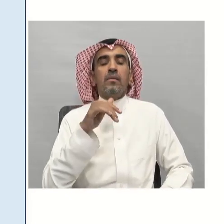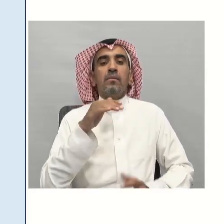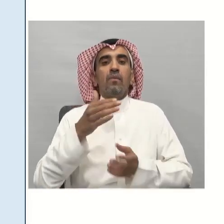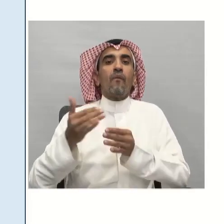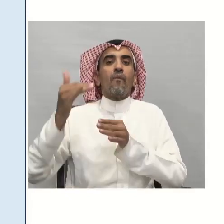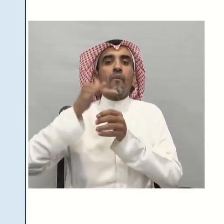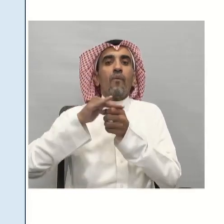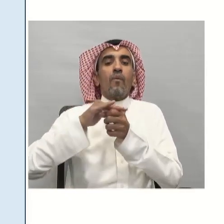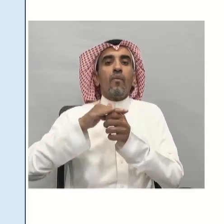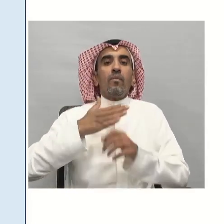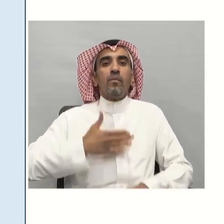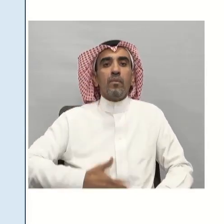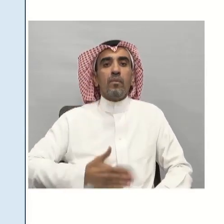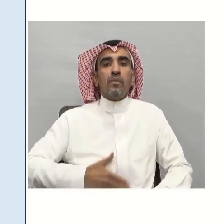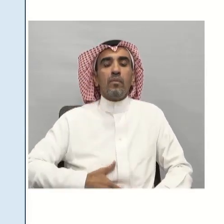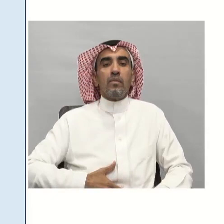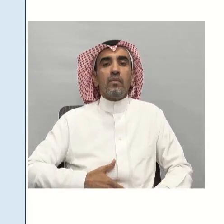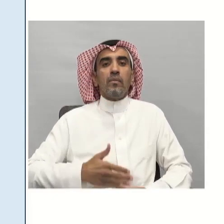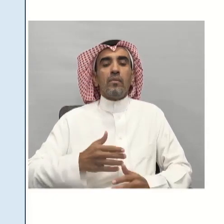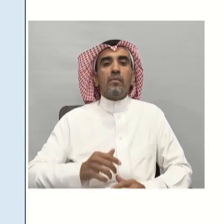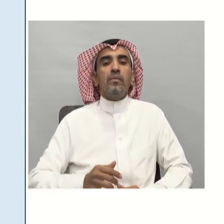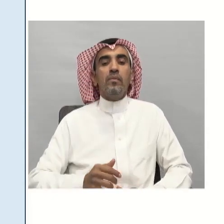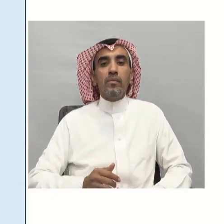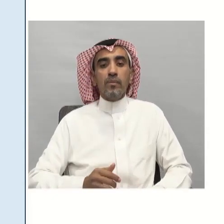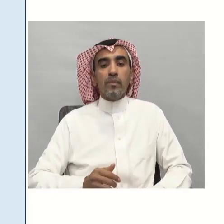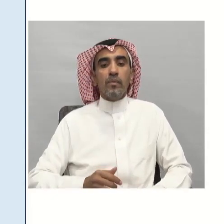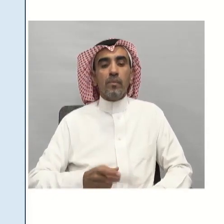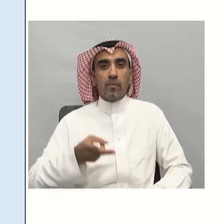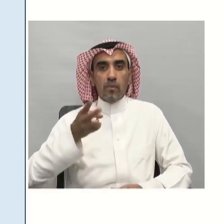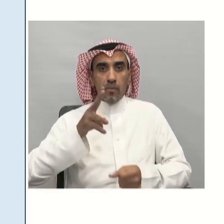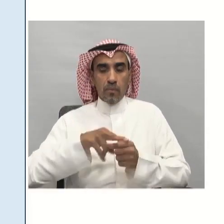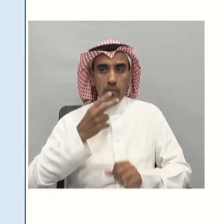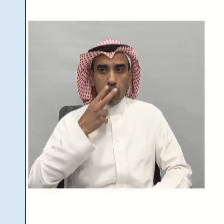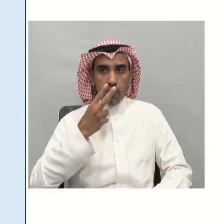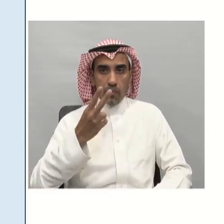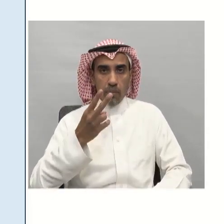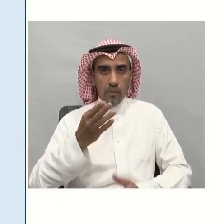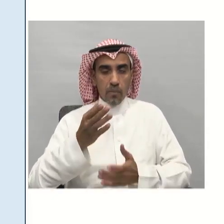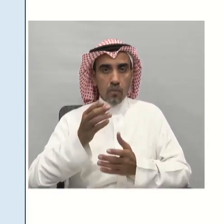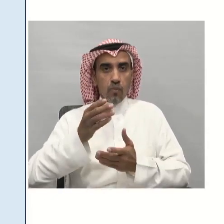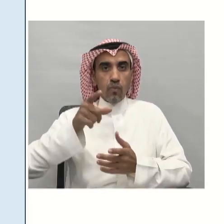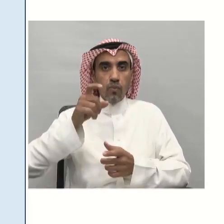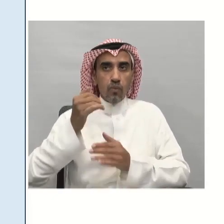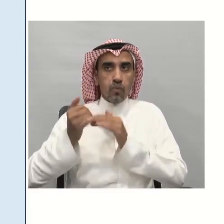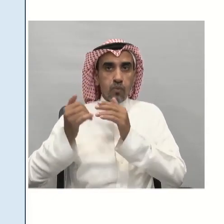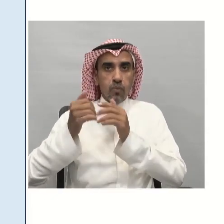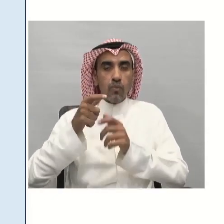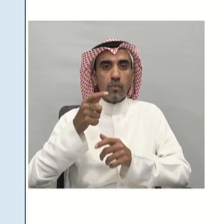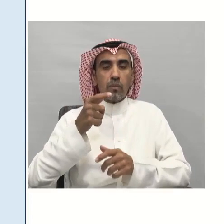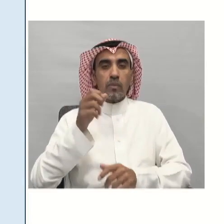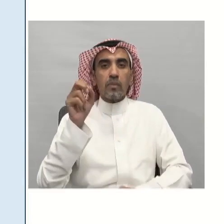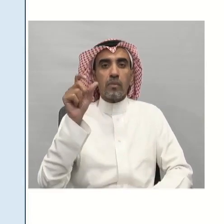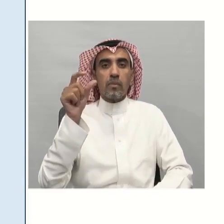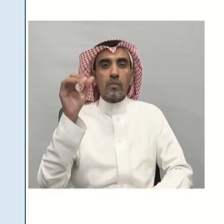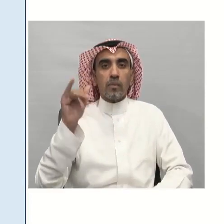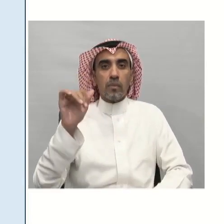السطح البطني بين ماذا؟ اللوامس. أيضا يمكن ملاحظة الطورين الجسميين للاسعات في دورة حياة قنديل البحر